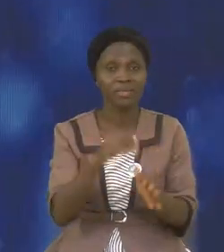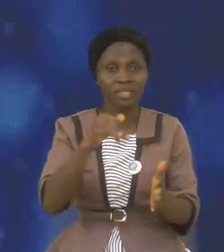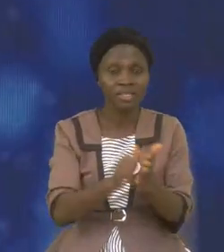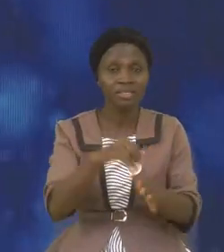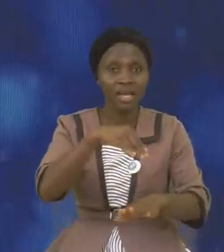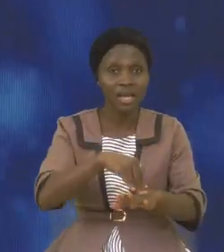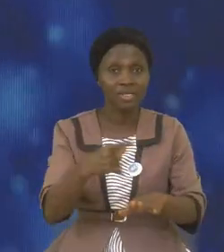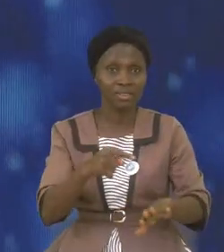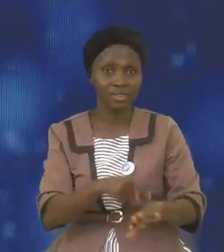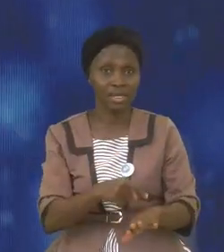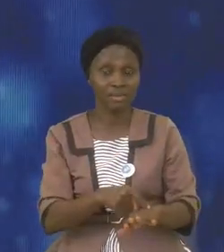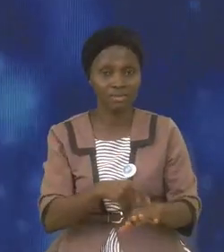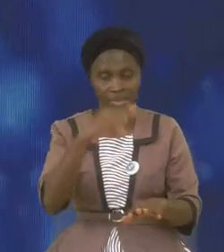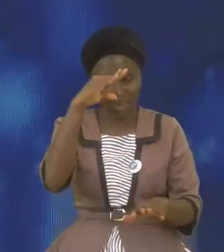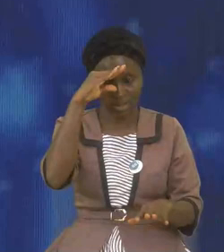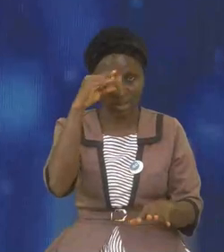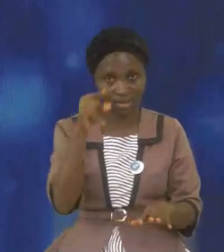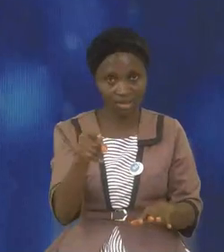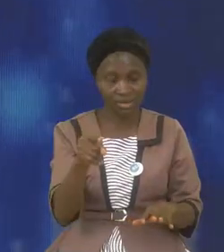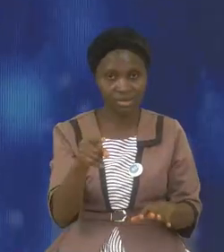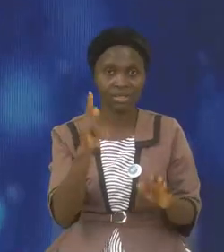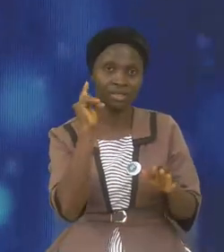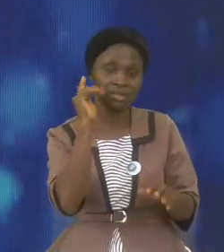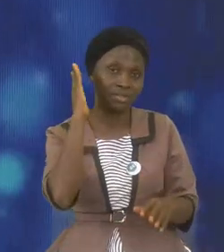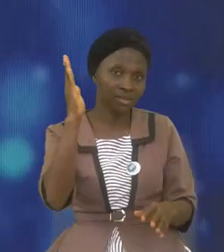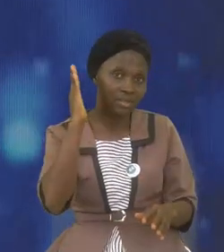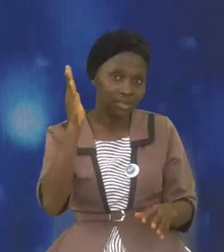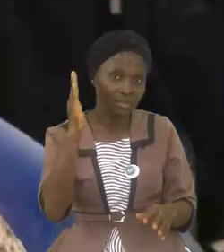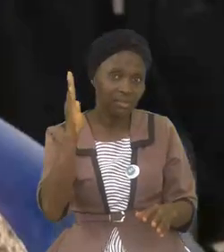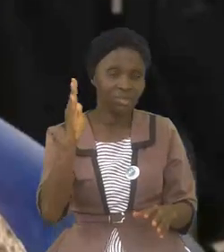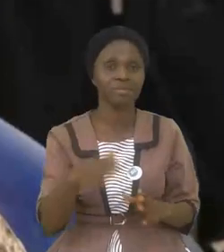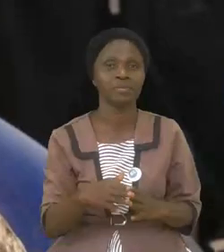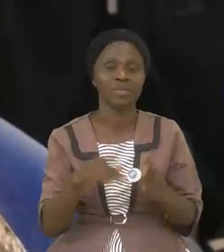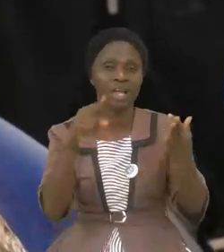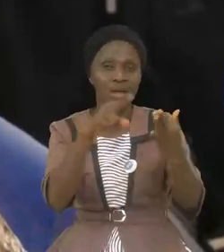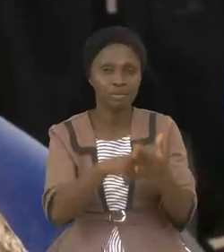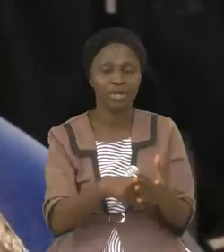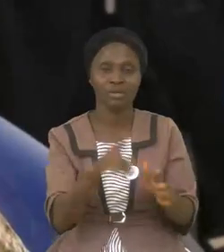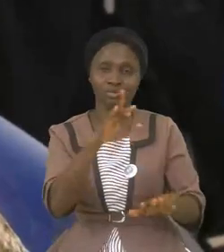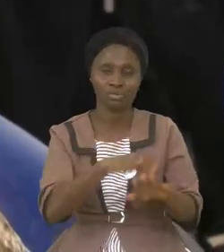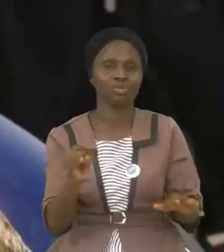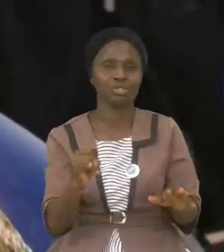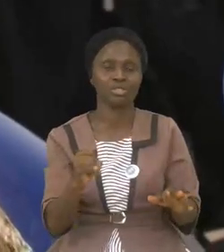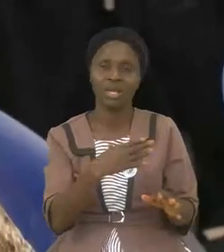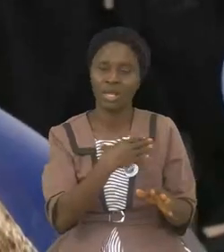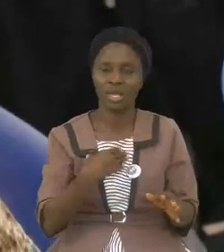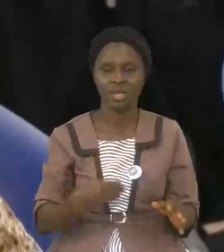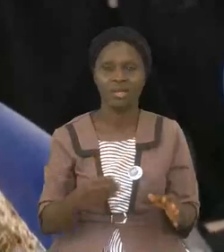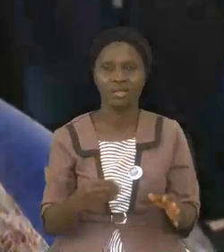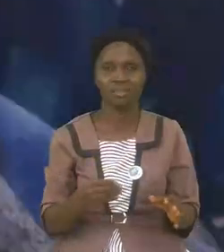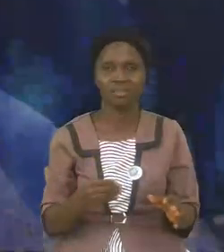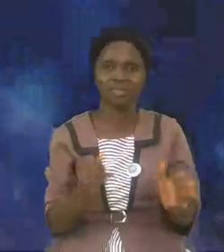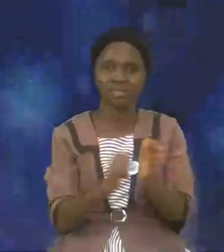au moment où son témoignage paraissait convaincant, cela